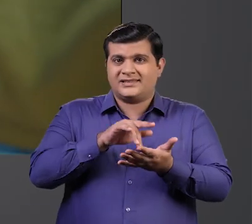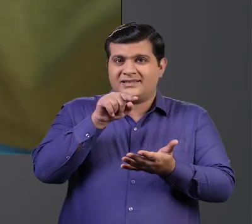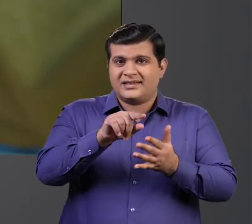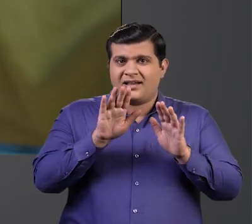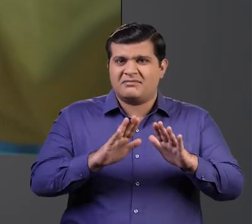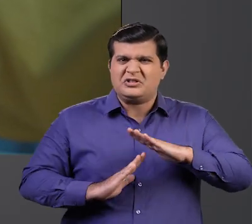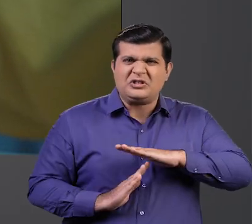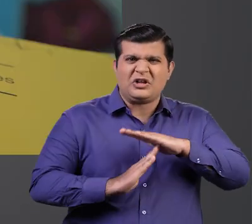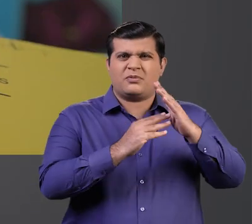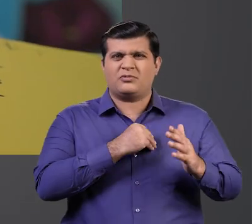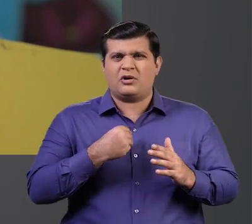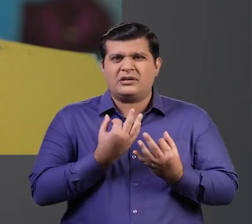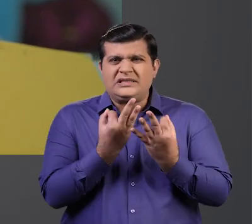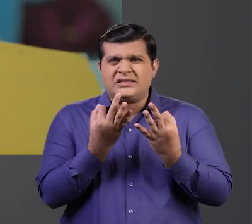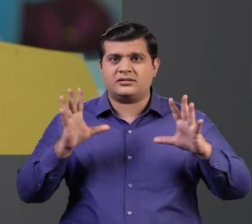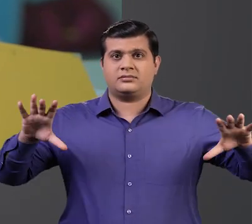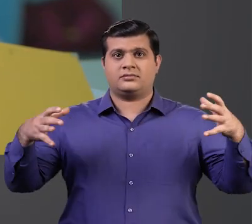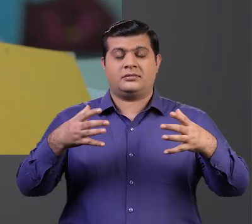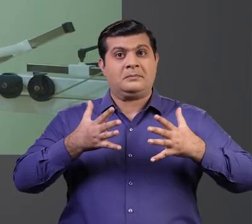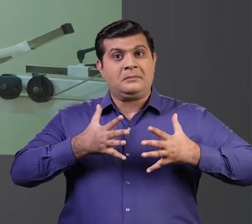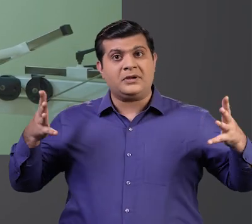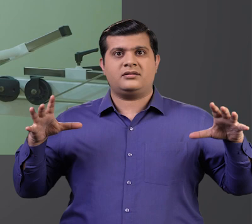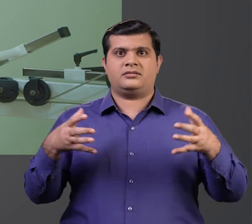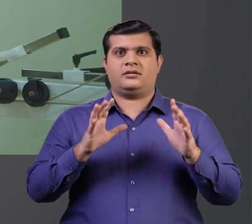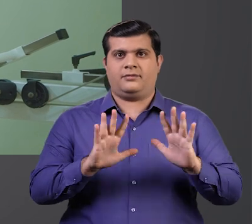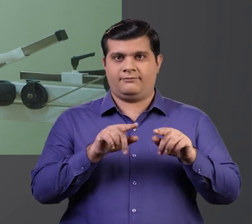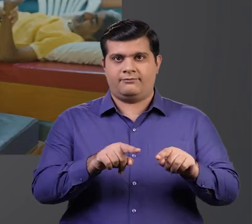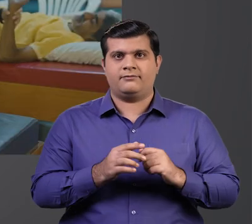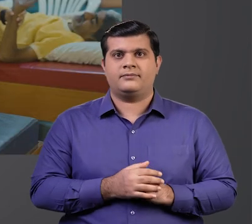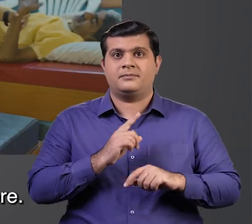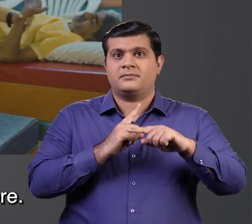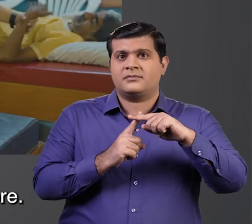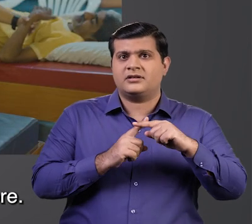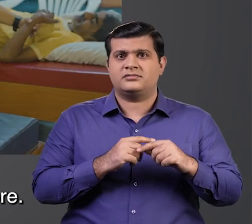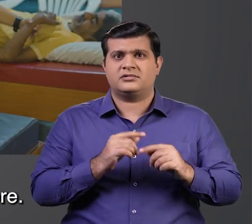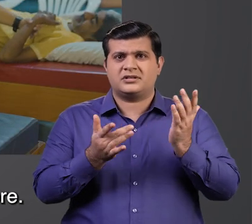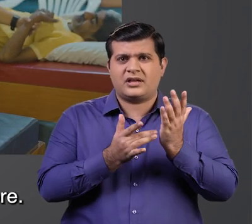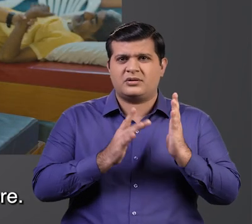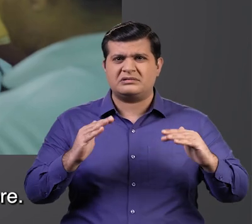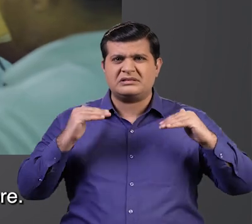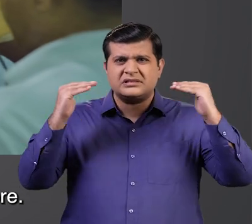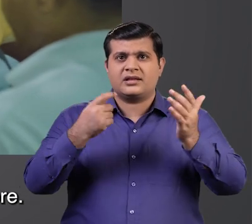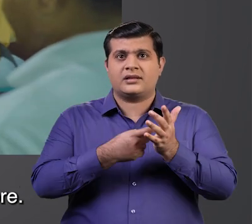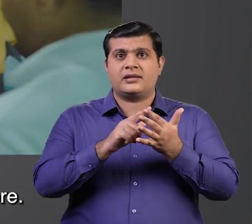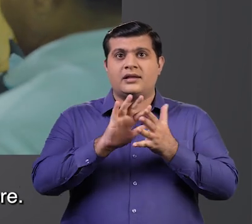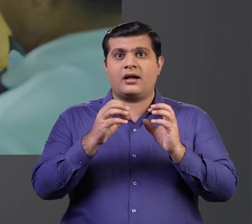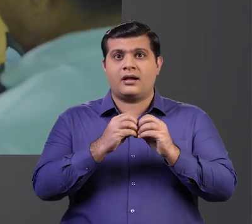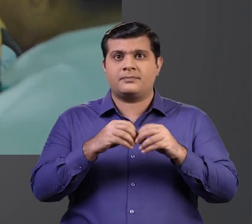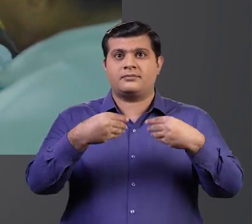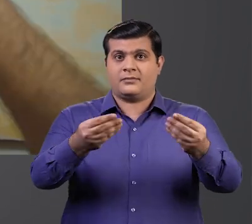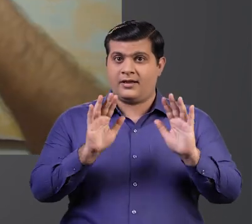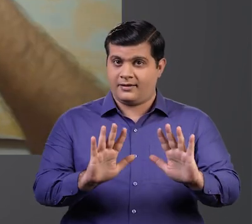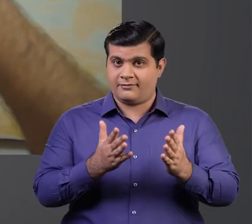सेंटर में अंतर्राष्ट्रीय मान्यता वाले योग्य डॉक्टर्स और चिकित्सकों की बड़ी टीम है। यहाँ अत्याधुनिक पुनर्वास सेवाएं दी जाती